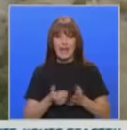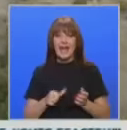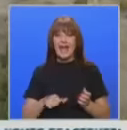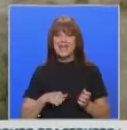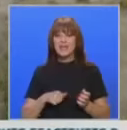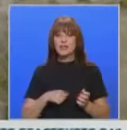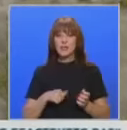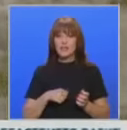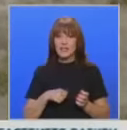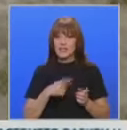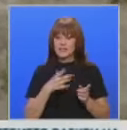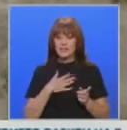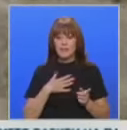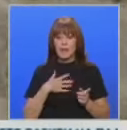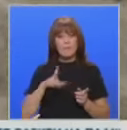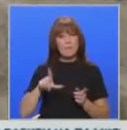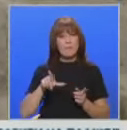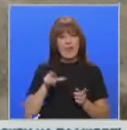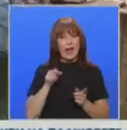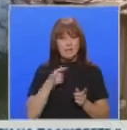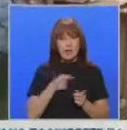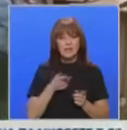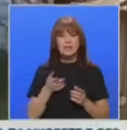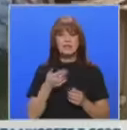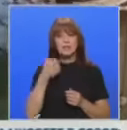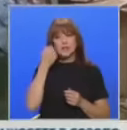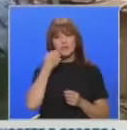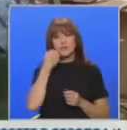Язовирът има наемател и се ползва за спортен риболов.